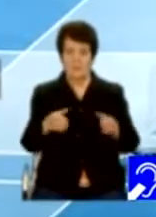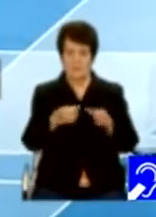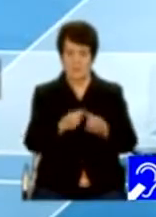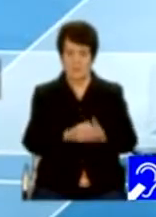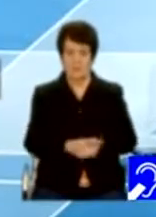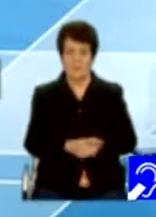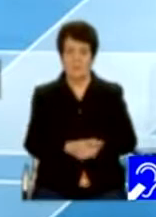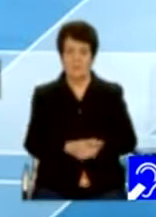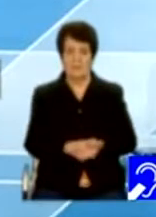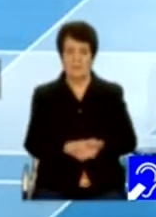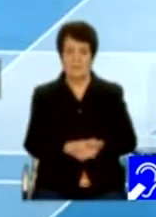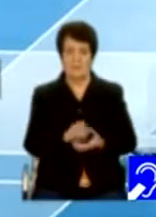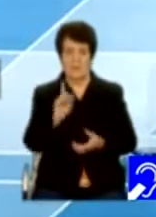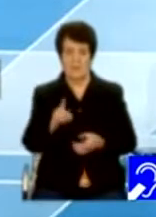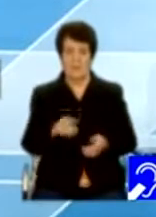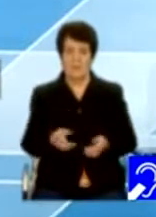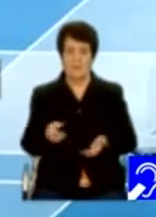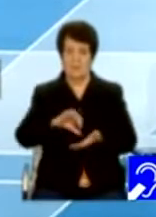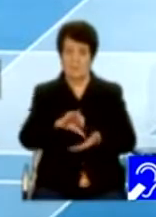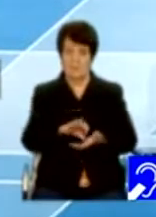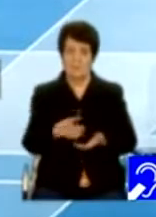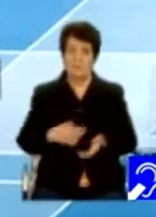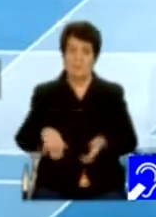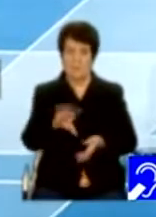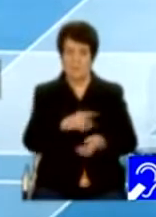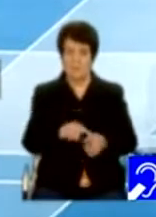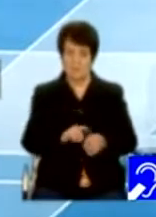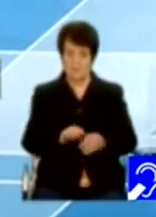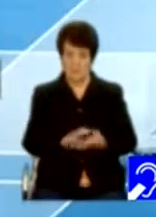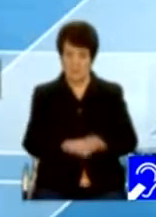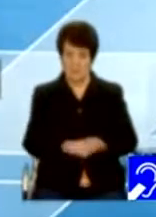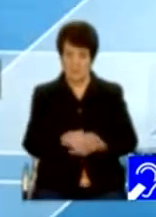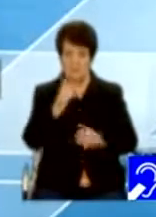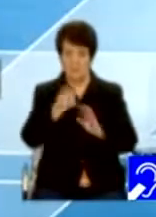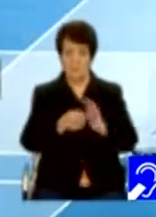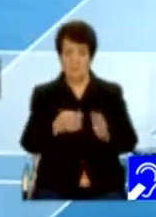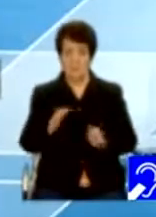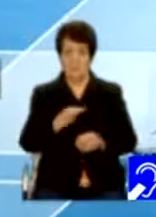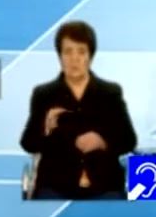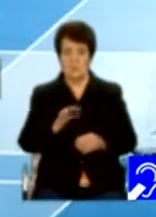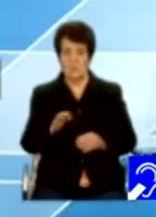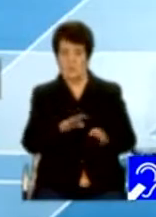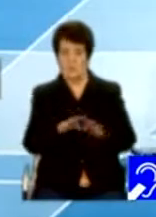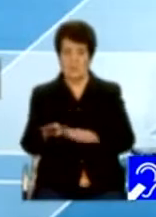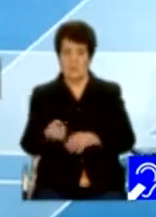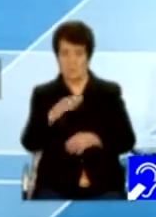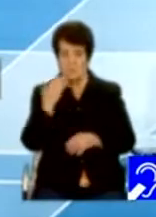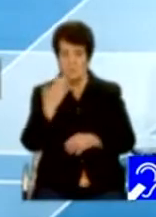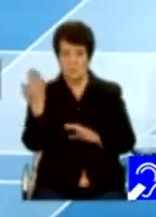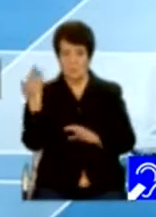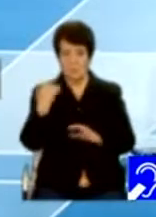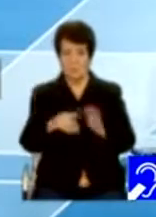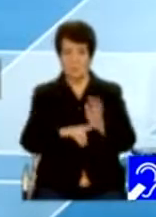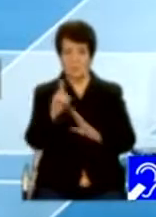și partidele pe care le reprezentați. Cu toate acestea, scorurile din sondaje nu diferă foarte mult de cele